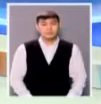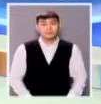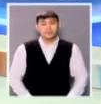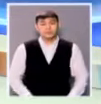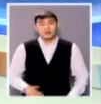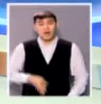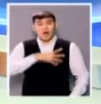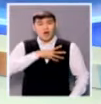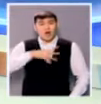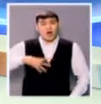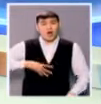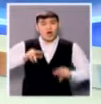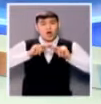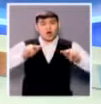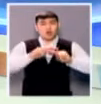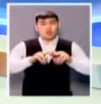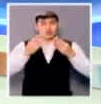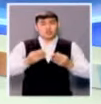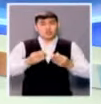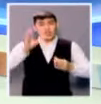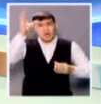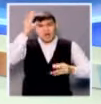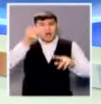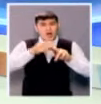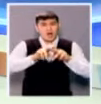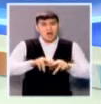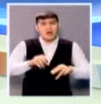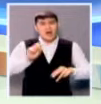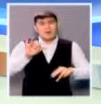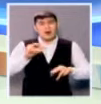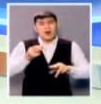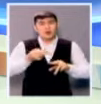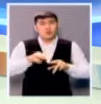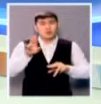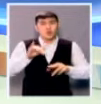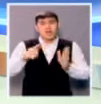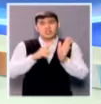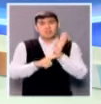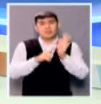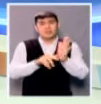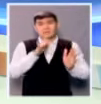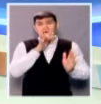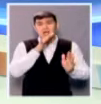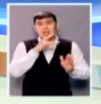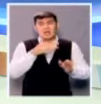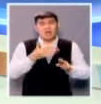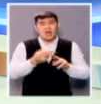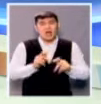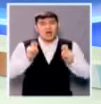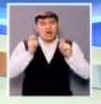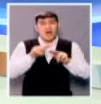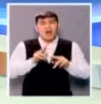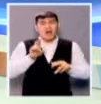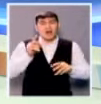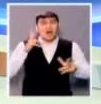Ардагер ұстаз, ғалым, физика-математика ғылымдарының кандидаты Амангелді Дулатұлы 70 жаста. Осыған орай Халел Досмұхамбетов